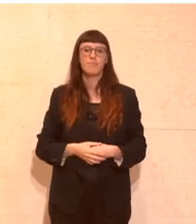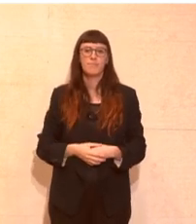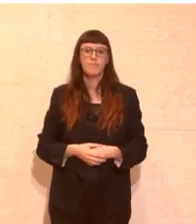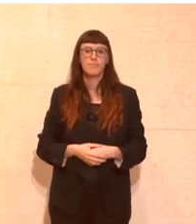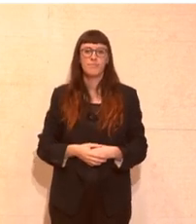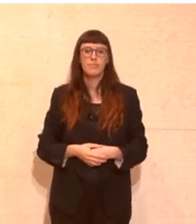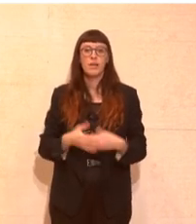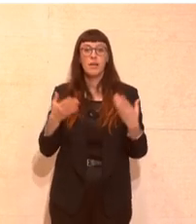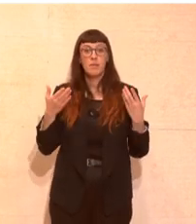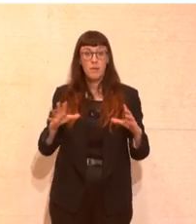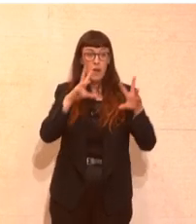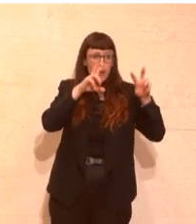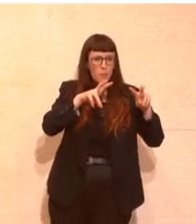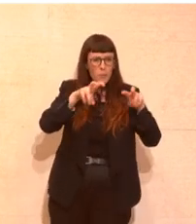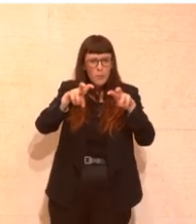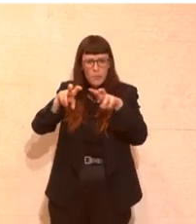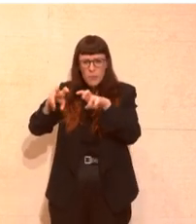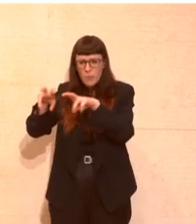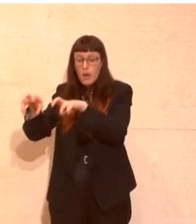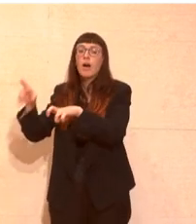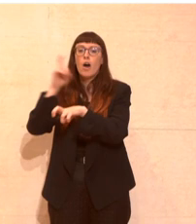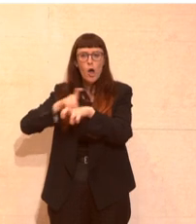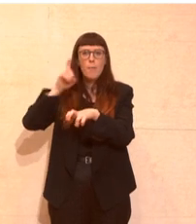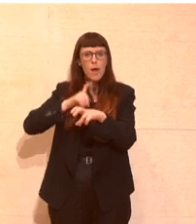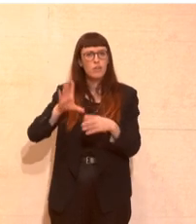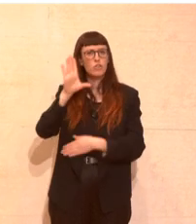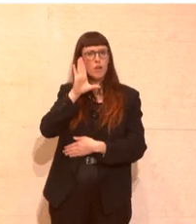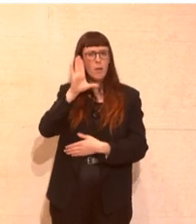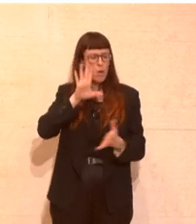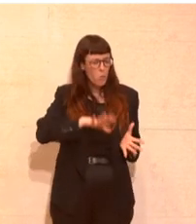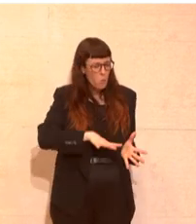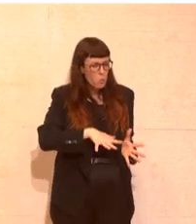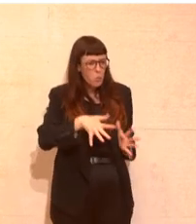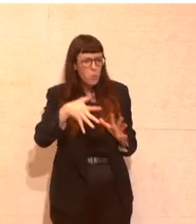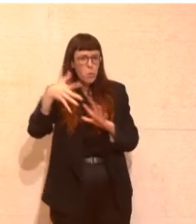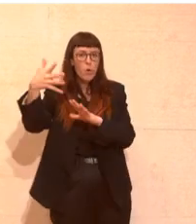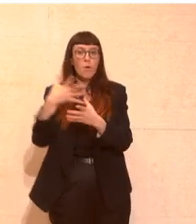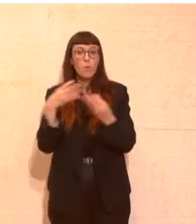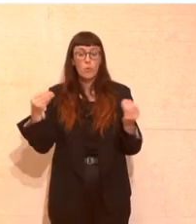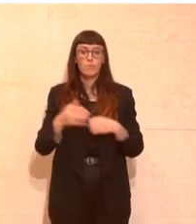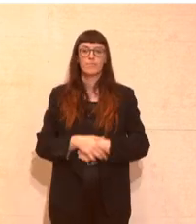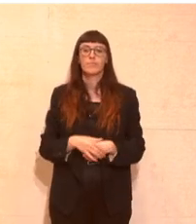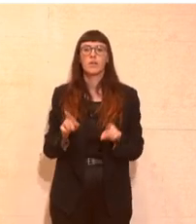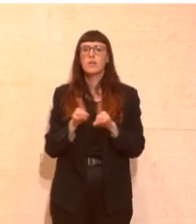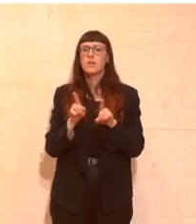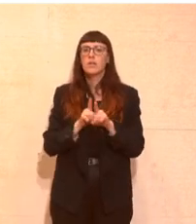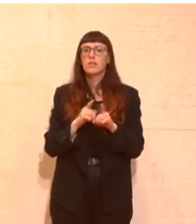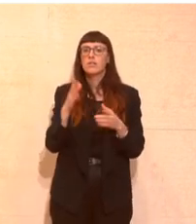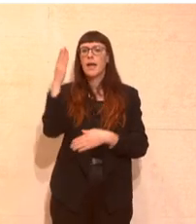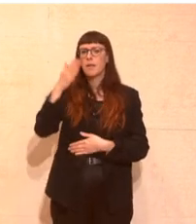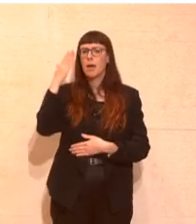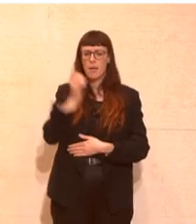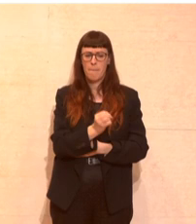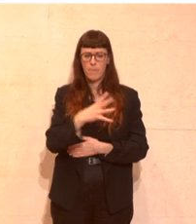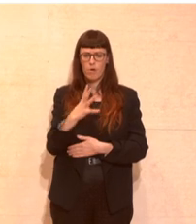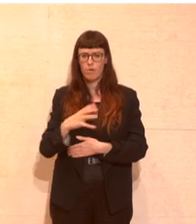a évolué au travers des espèces. Et j'aimerais simplement finir sur la pieuvre, puisque même la pieuvre dort, et je vais vous montrer